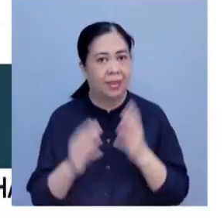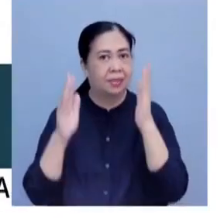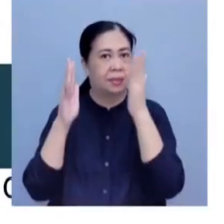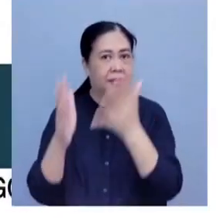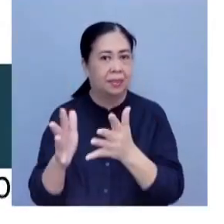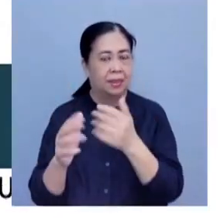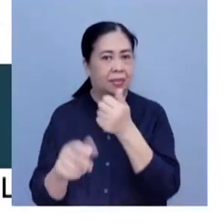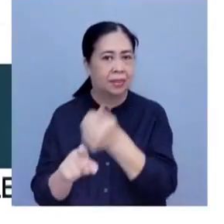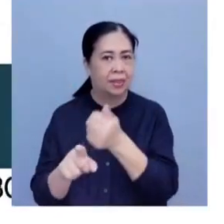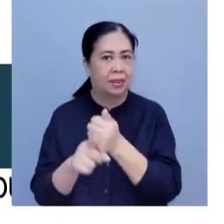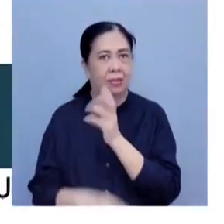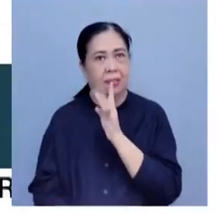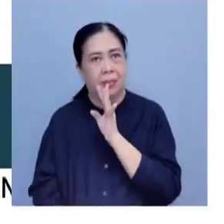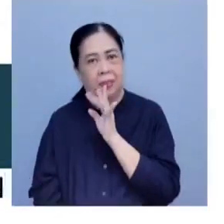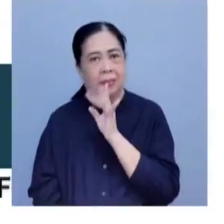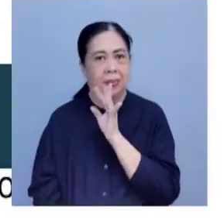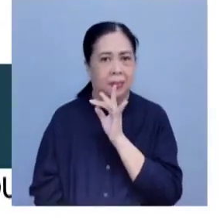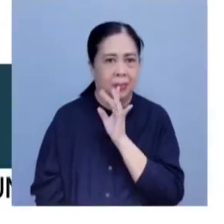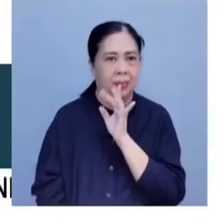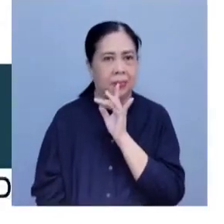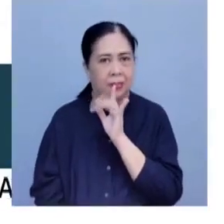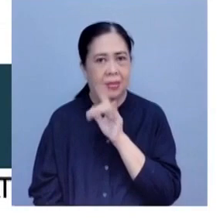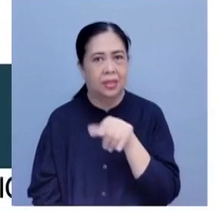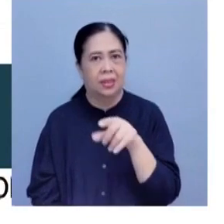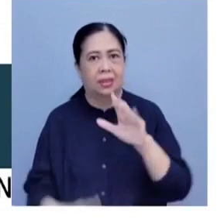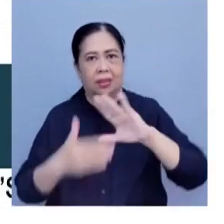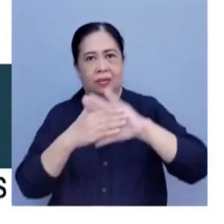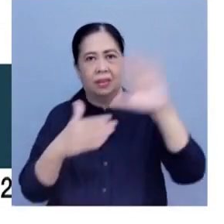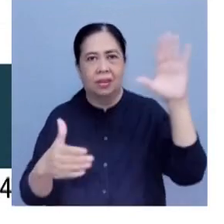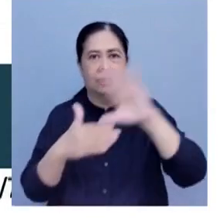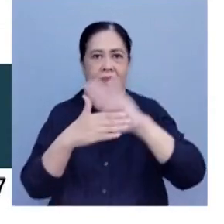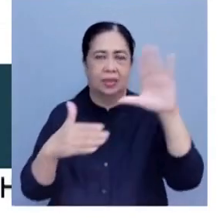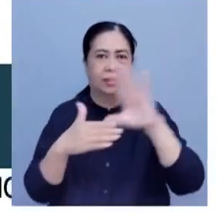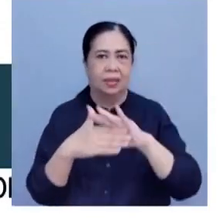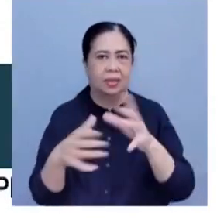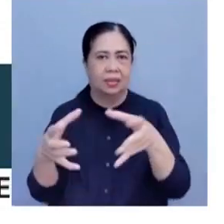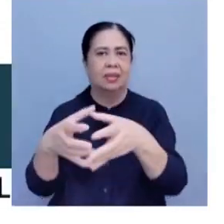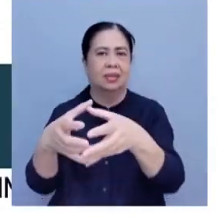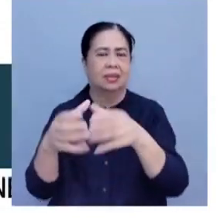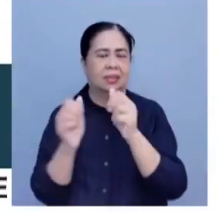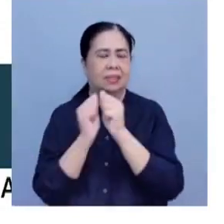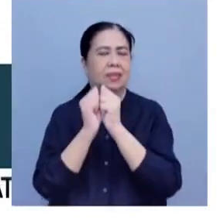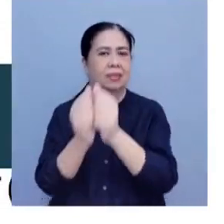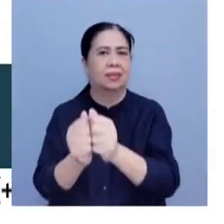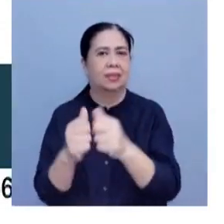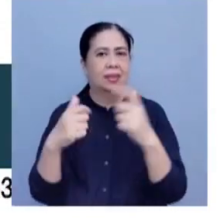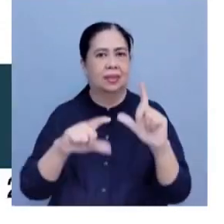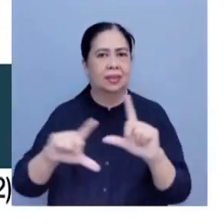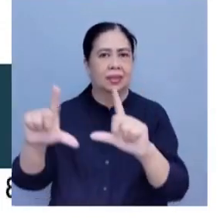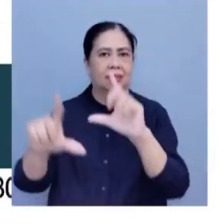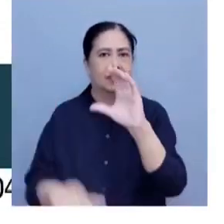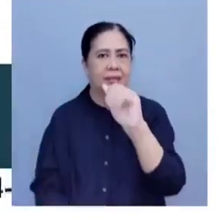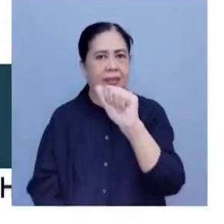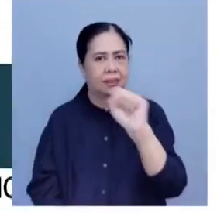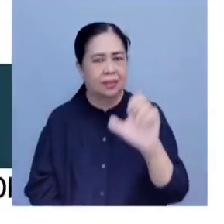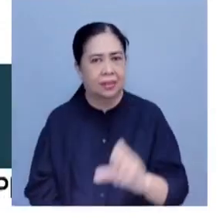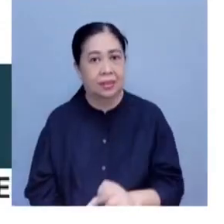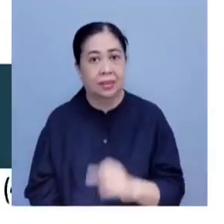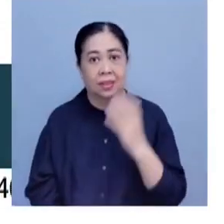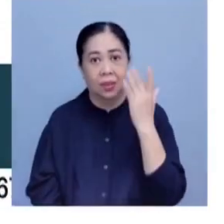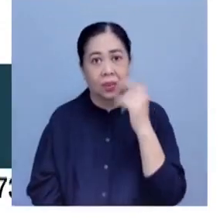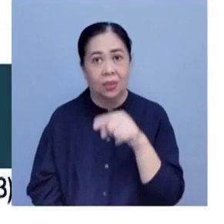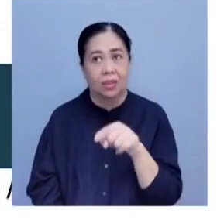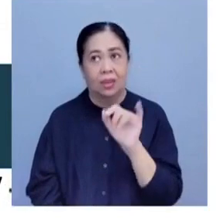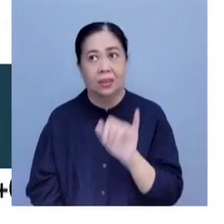siyang magsalita na magsalita dyan sa mga vloggers at sama-sama silang magkaroon ng kaso. Sapagkat yan